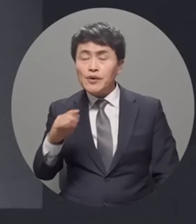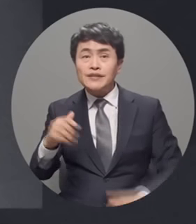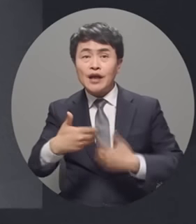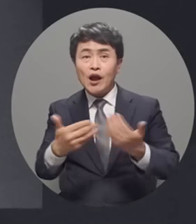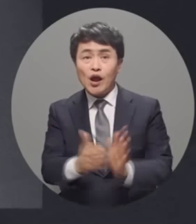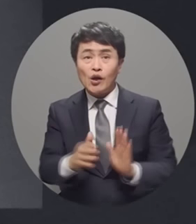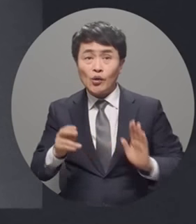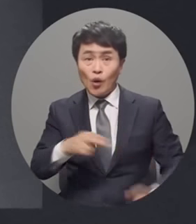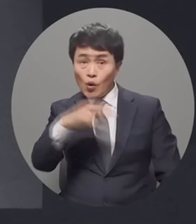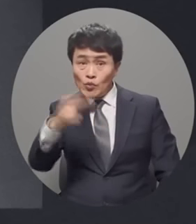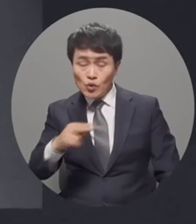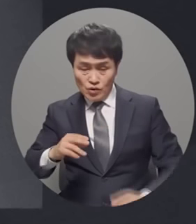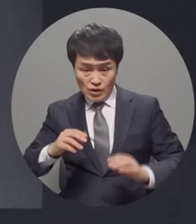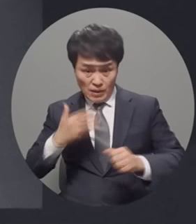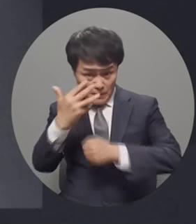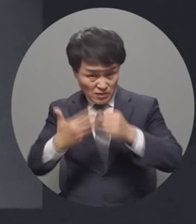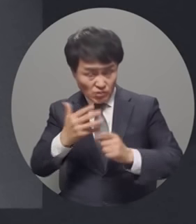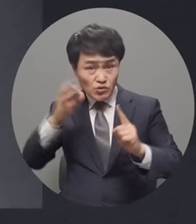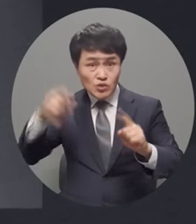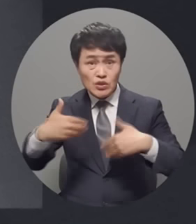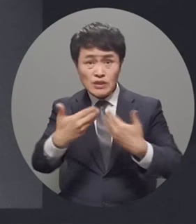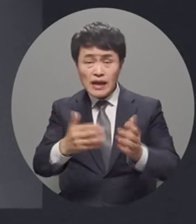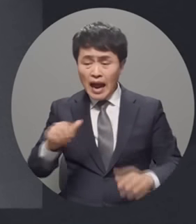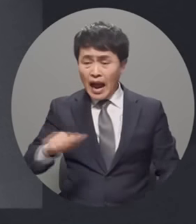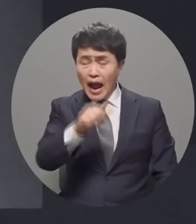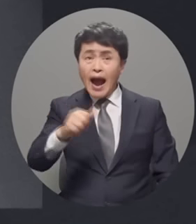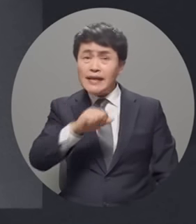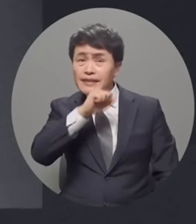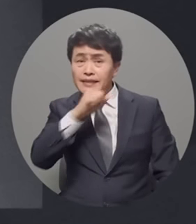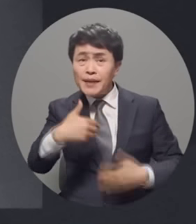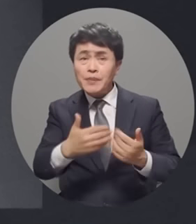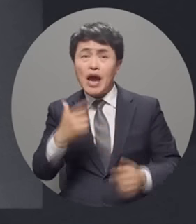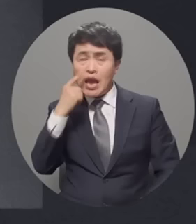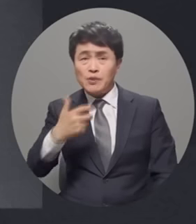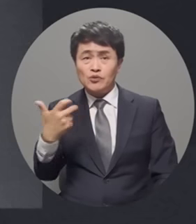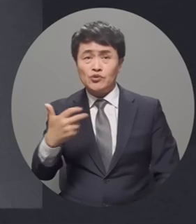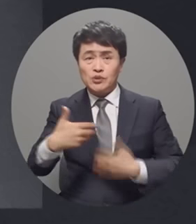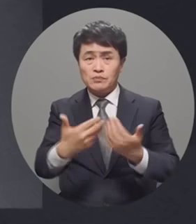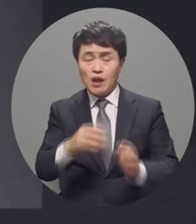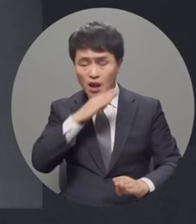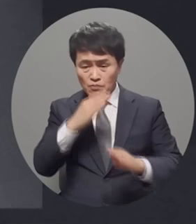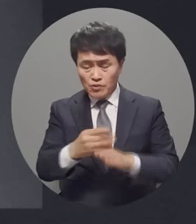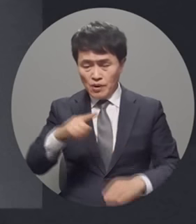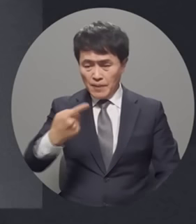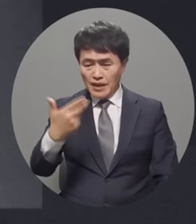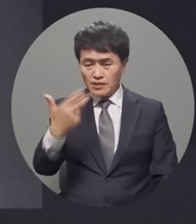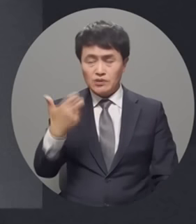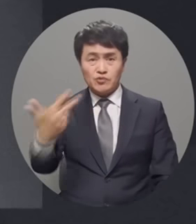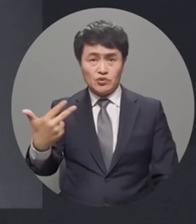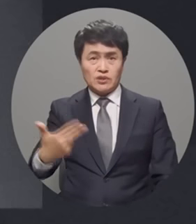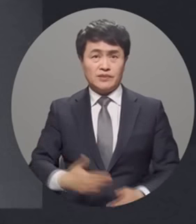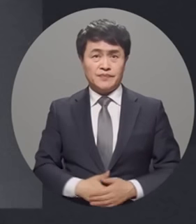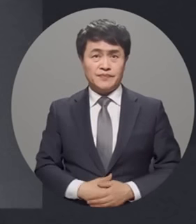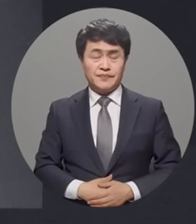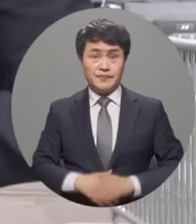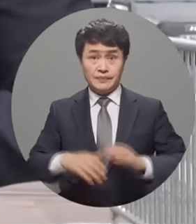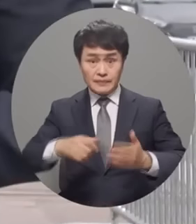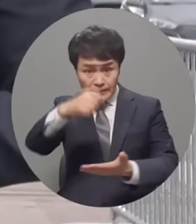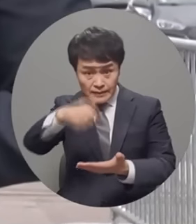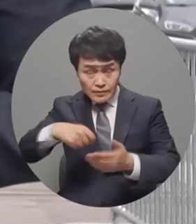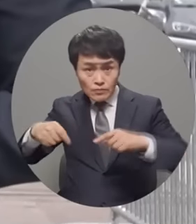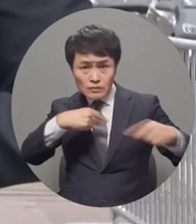차지한 가운데 아시아에선 대만이 27위, 일본은 70위였고 북한은 177위를 기록했습니다. 기자들이